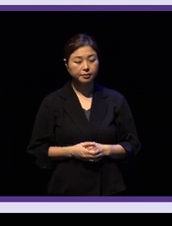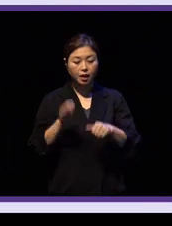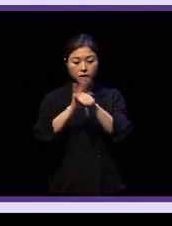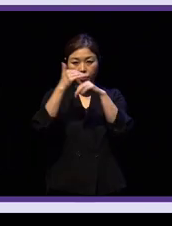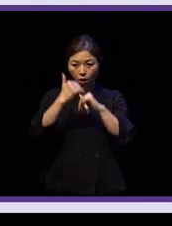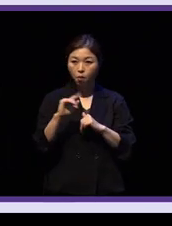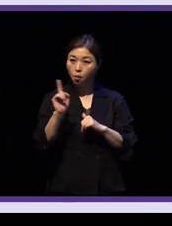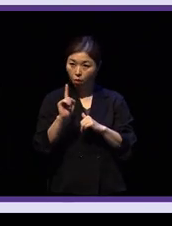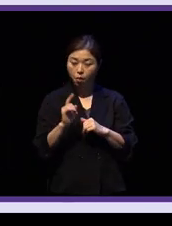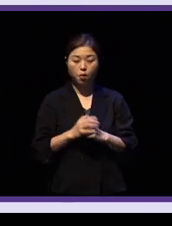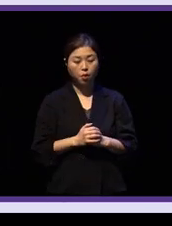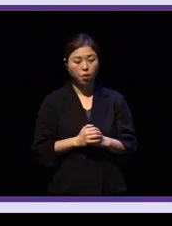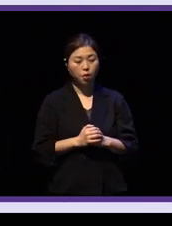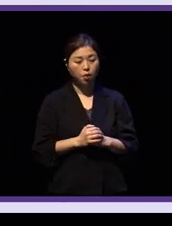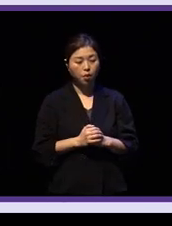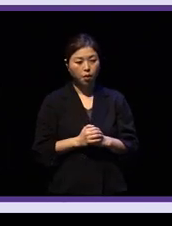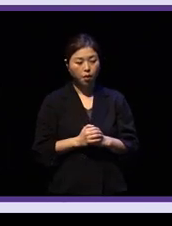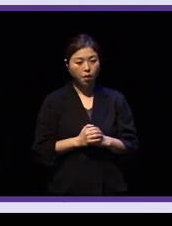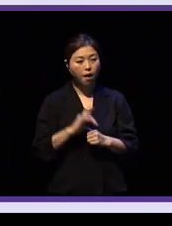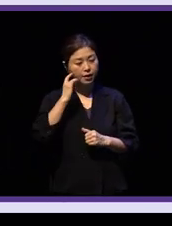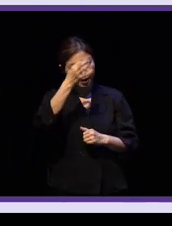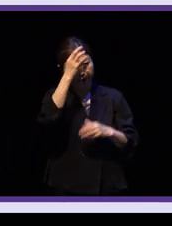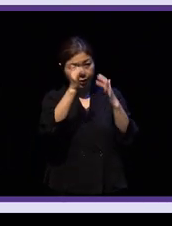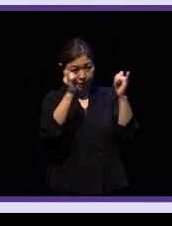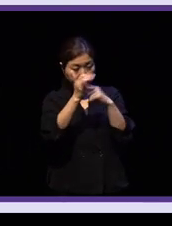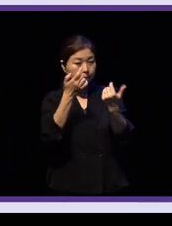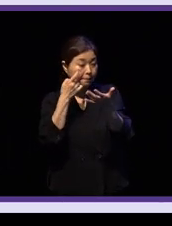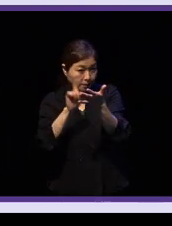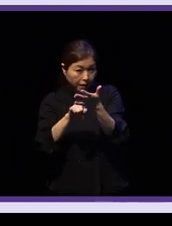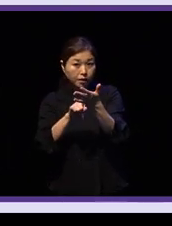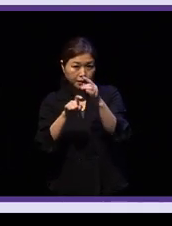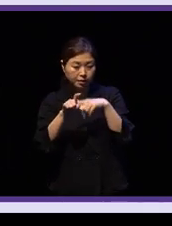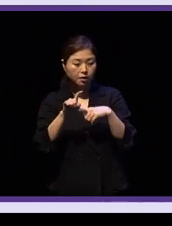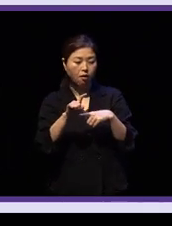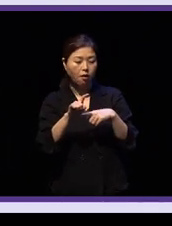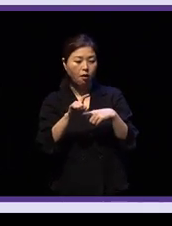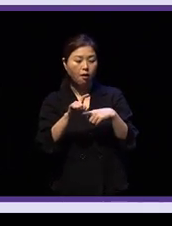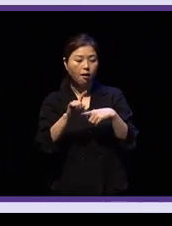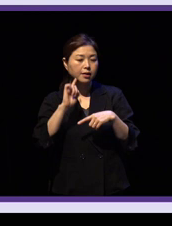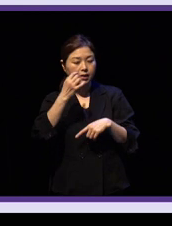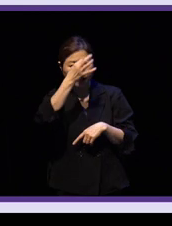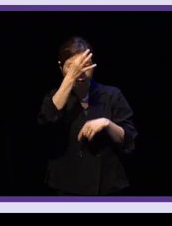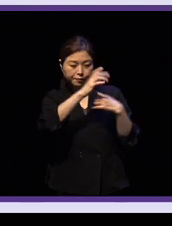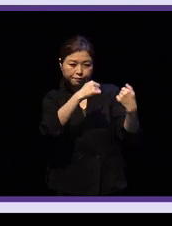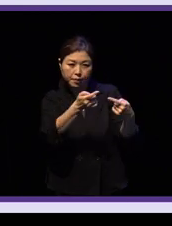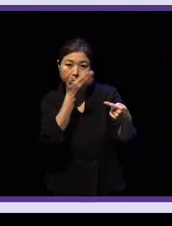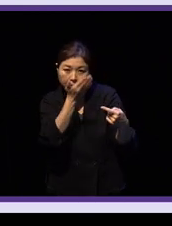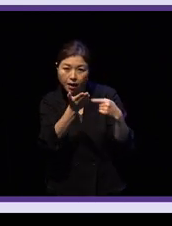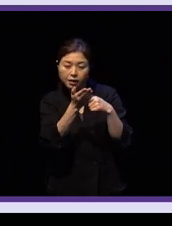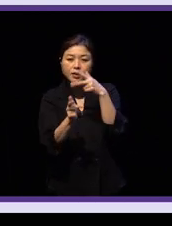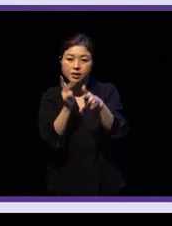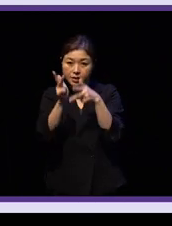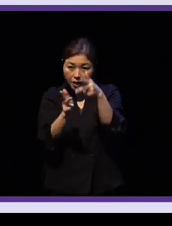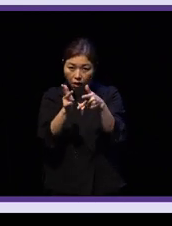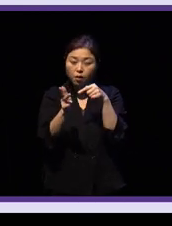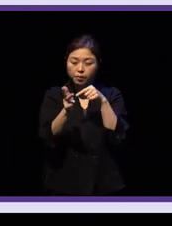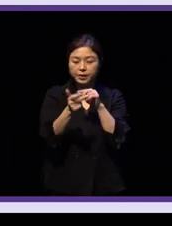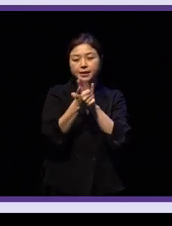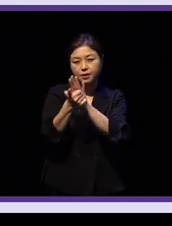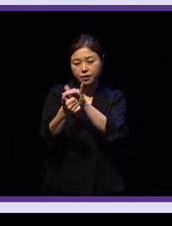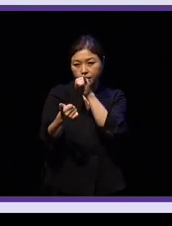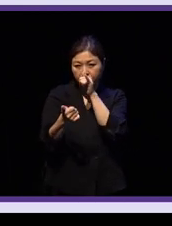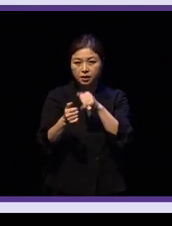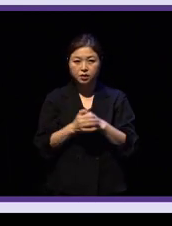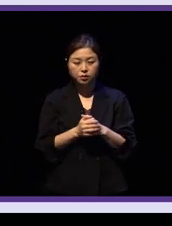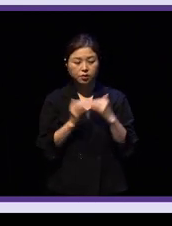지원 내용은 예비예술인을 발굴하여 예술 현장에 진입하기 위한 예술 프로젝트를 대상으로 성장